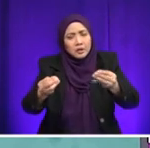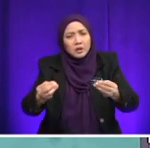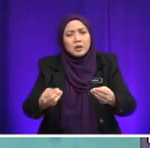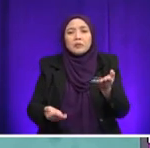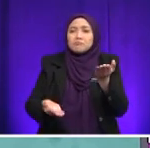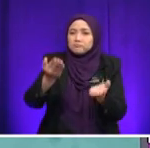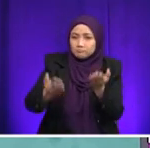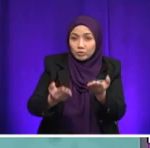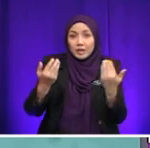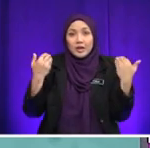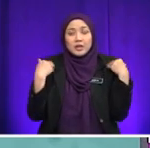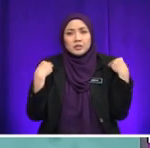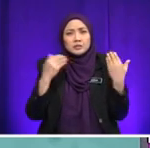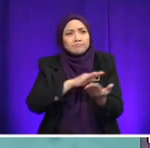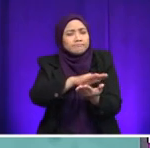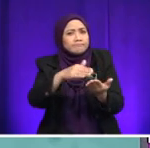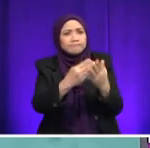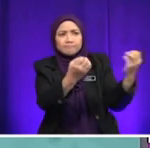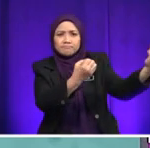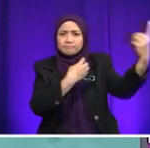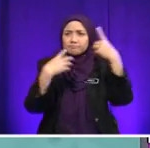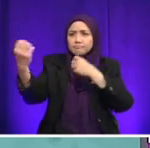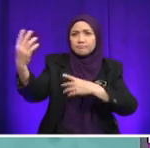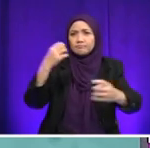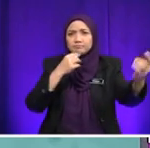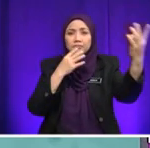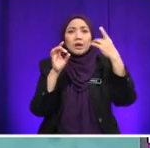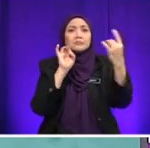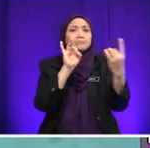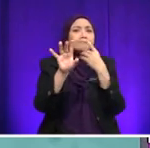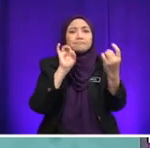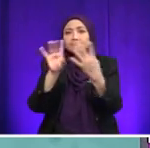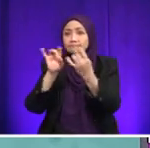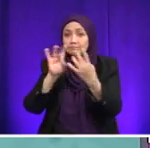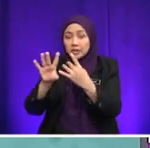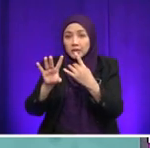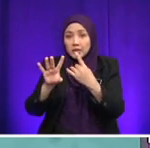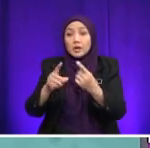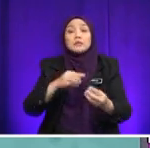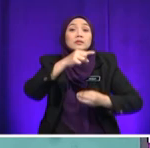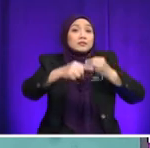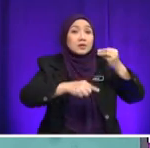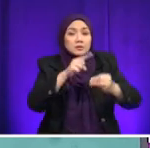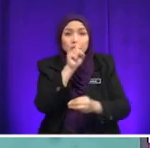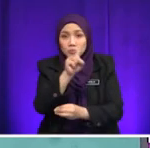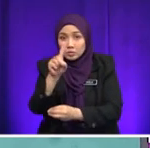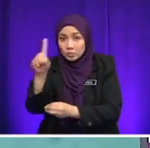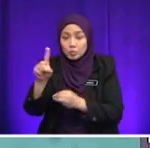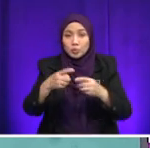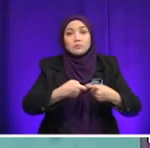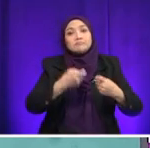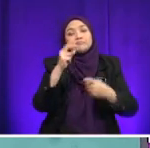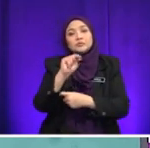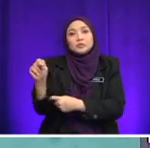makluman murid-murid semua adalah tindak balas terhadap sesuatu keputusan jadi tidak balas ini kita akan lihat tindak balas dalam